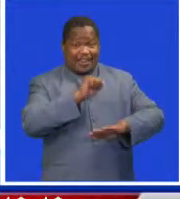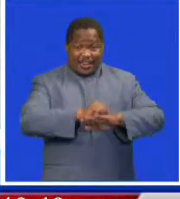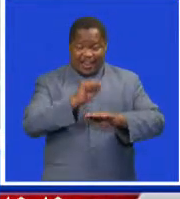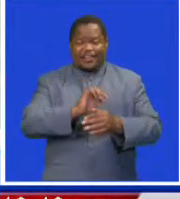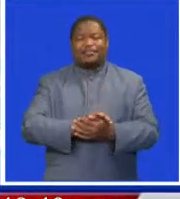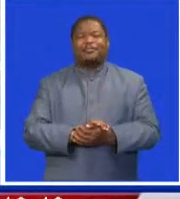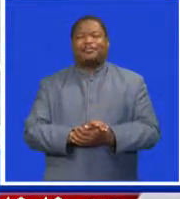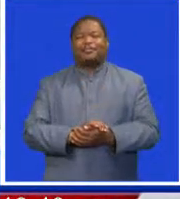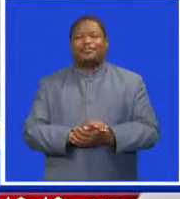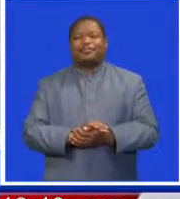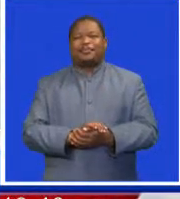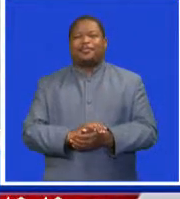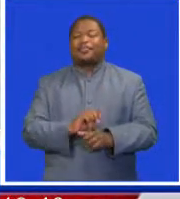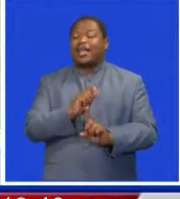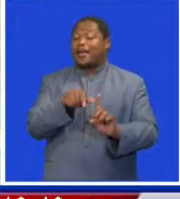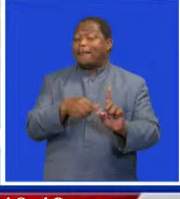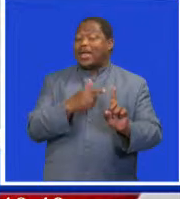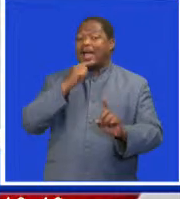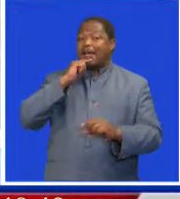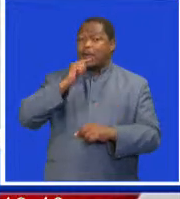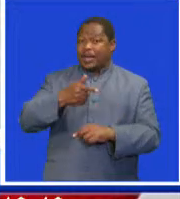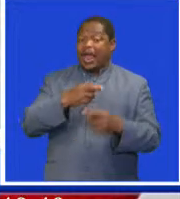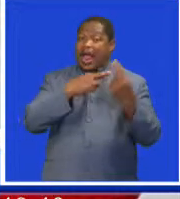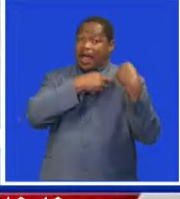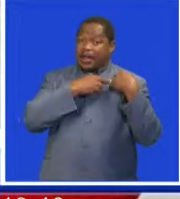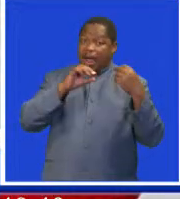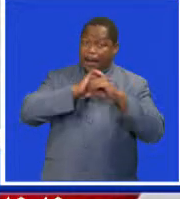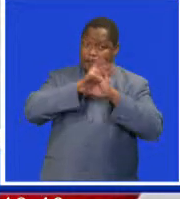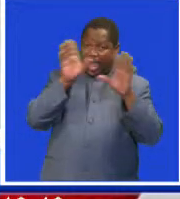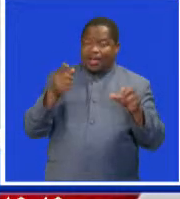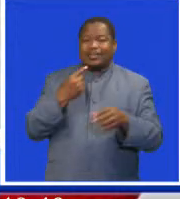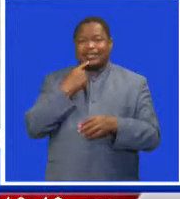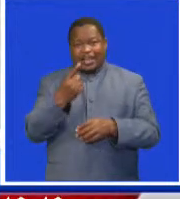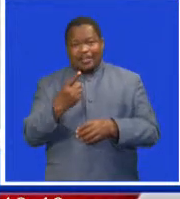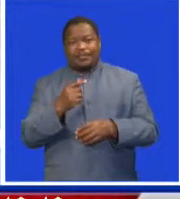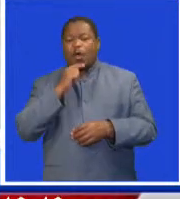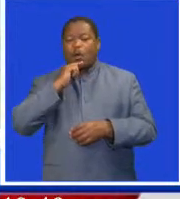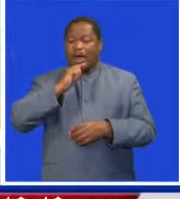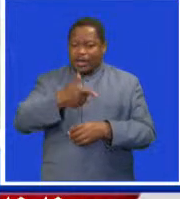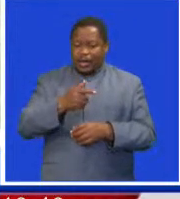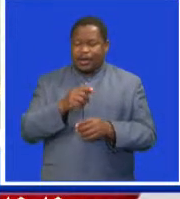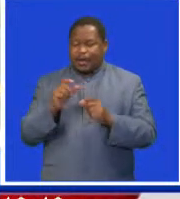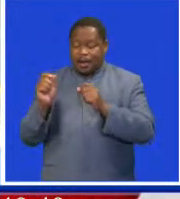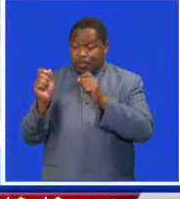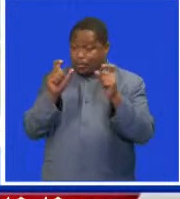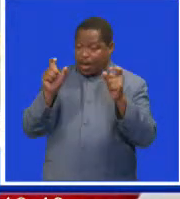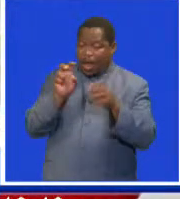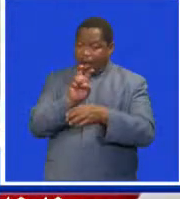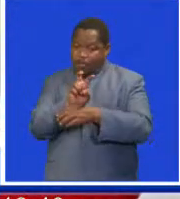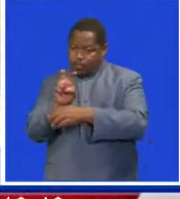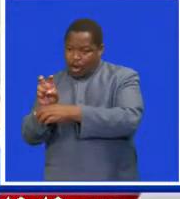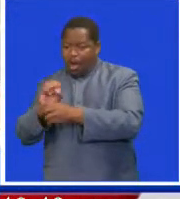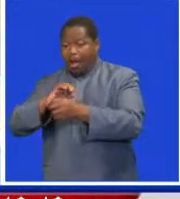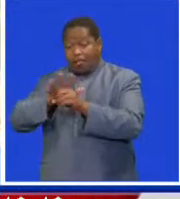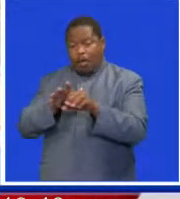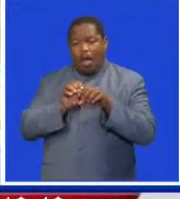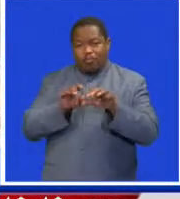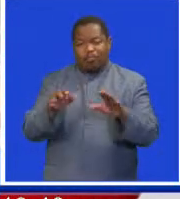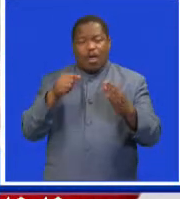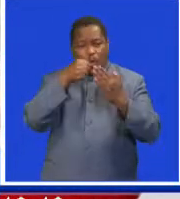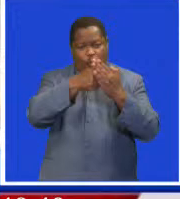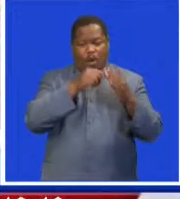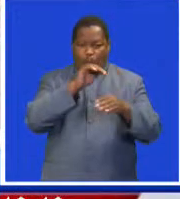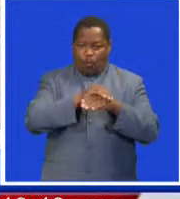lesigcinwe ngekhathi kulo mnyango kanye nemaphoyisa edinsabente eSwatini TV nginginelise wendla ngamandla nginamuzi mkhonda